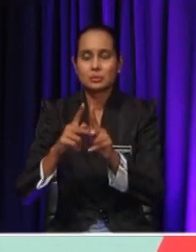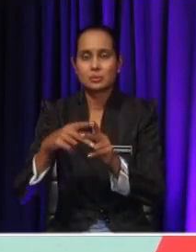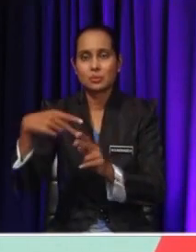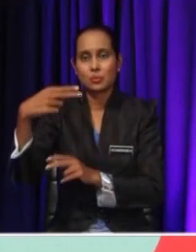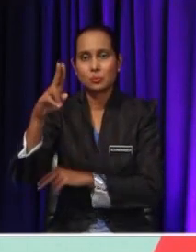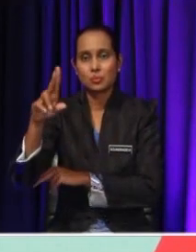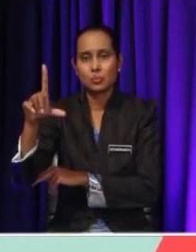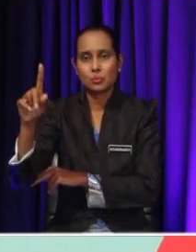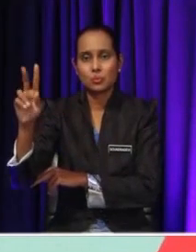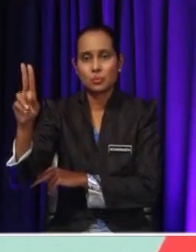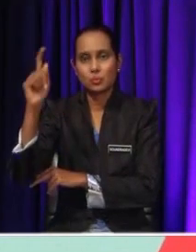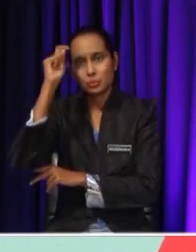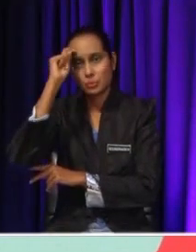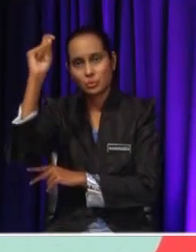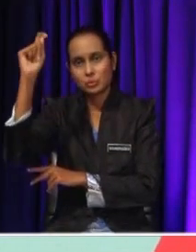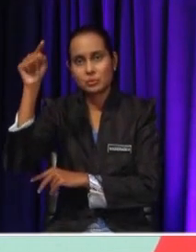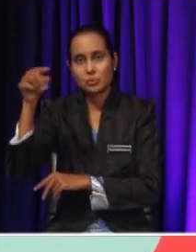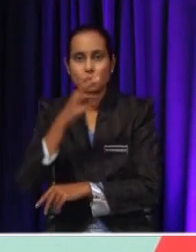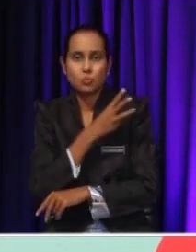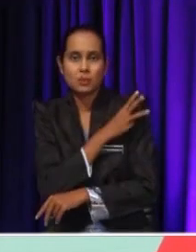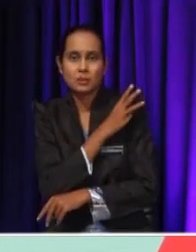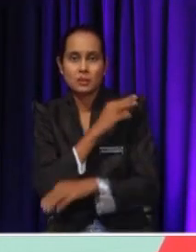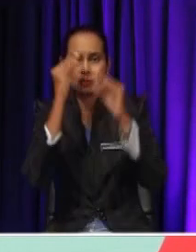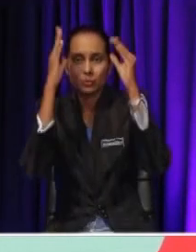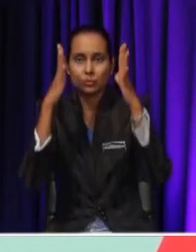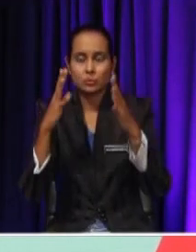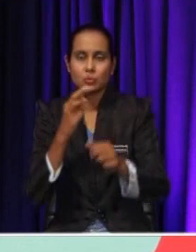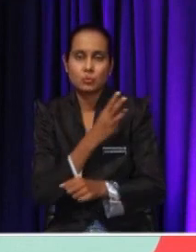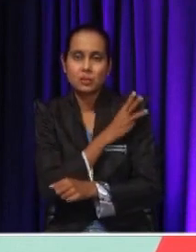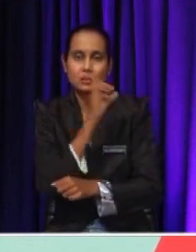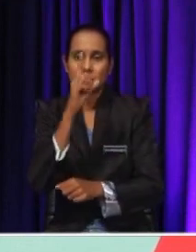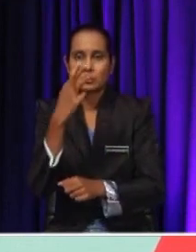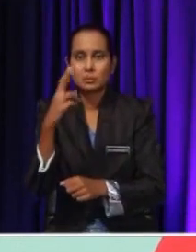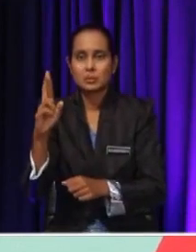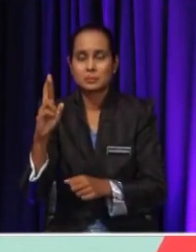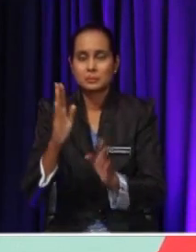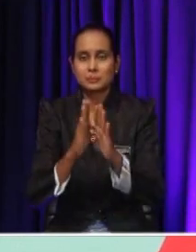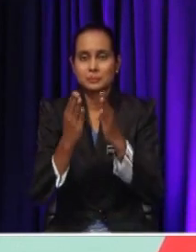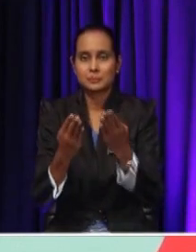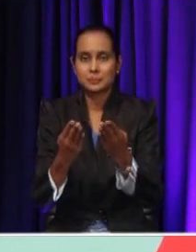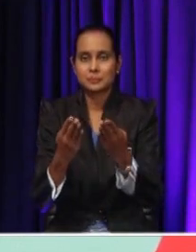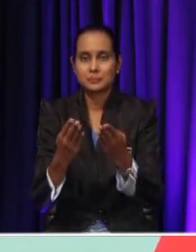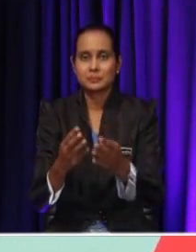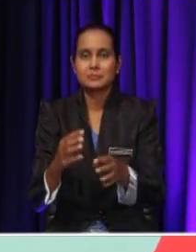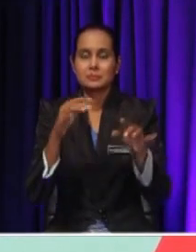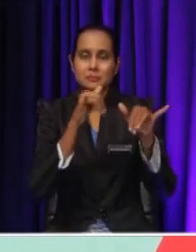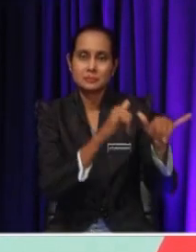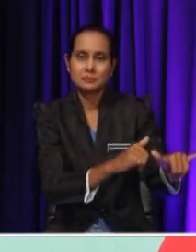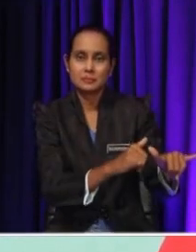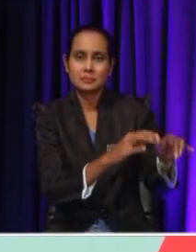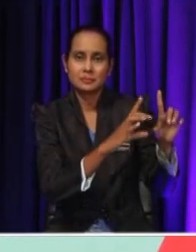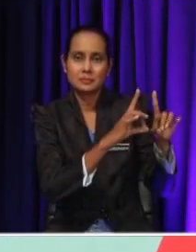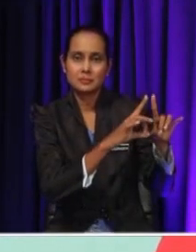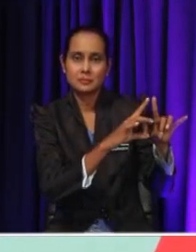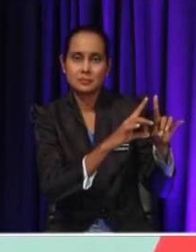guru mewakili seribu buku semakin terpencil duduknya di Curug desa semakin